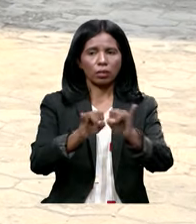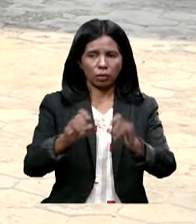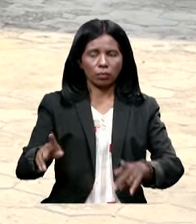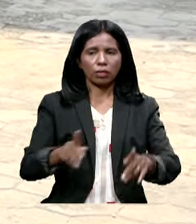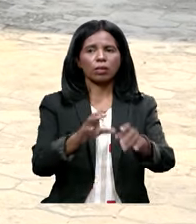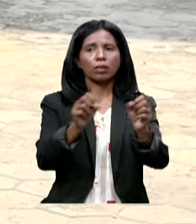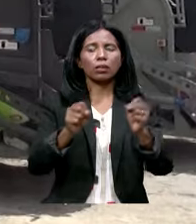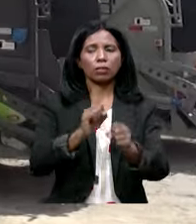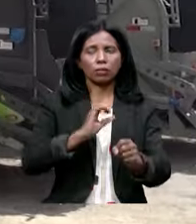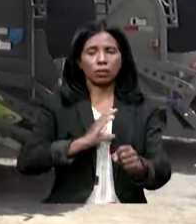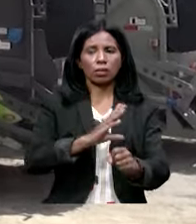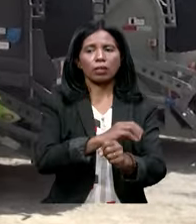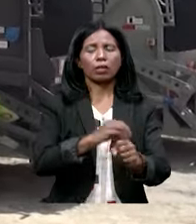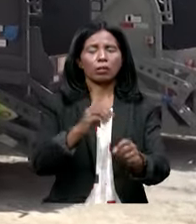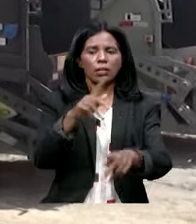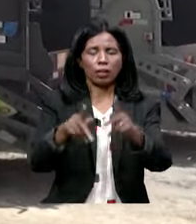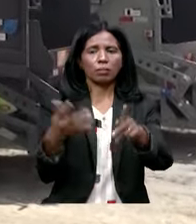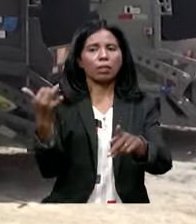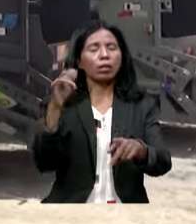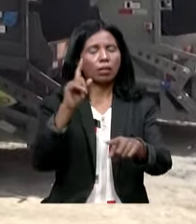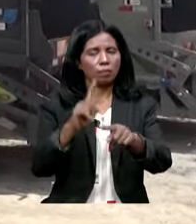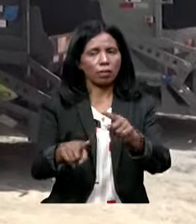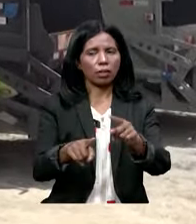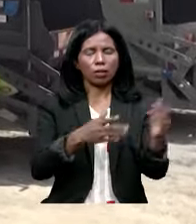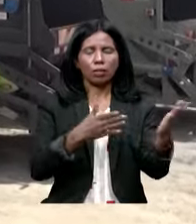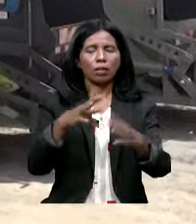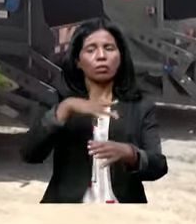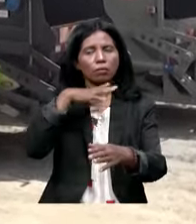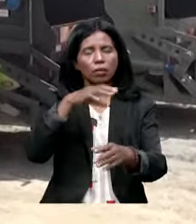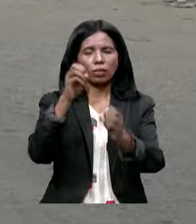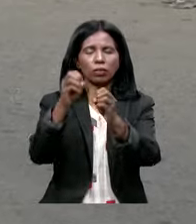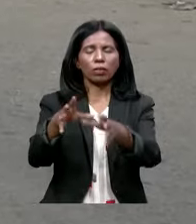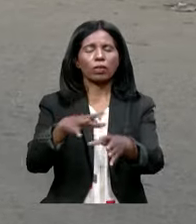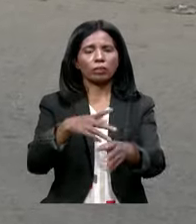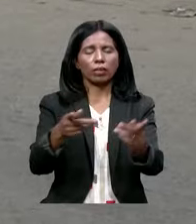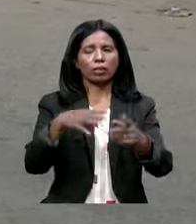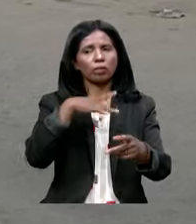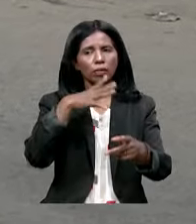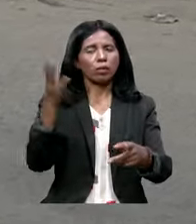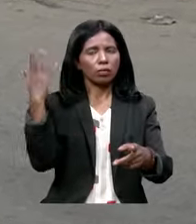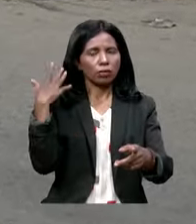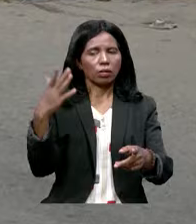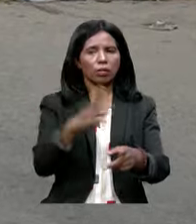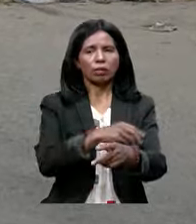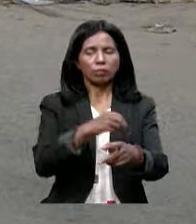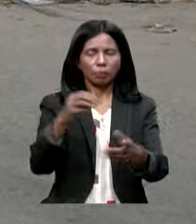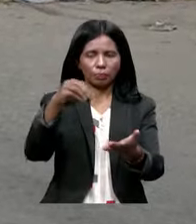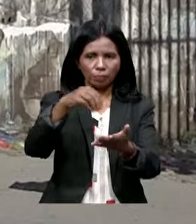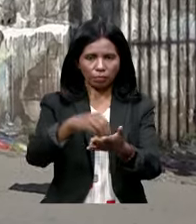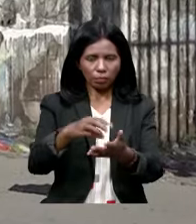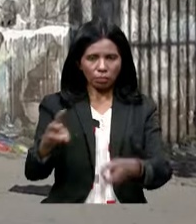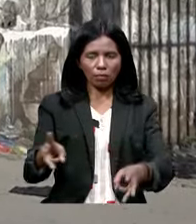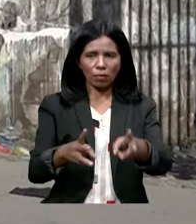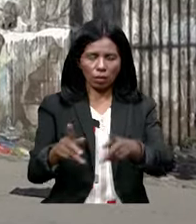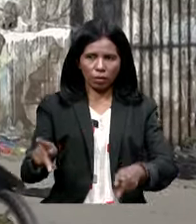suku kai kolinian, dune komunidade labele lalin foer basoi iya fatin lisu, nebe antes ne, saneamento montaona iya strada